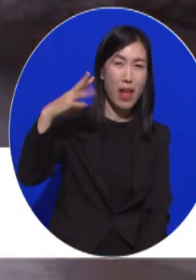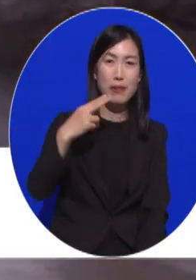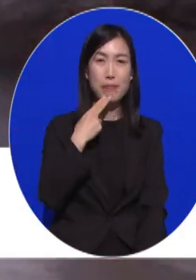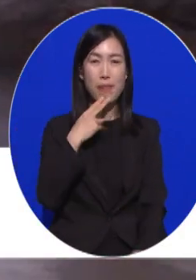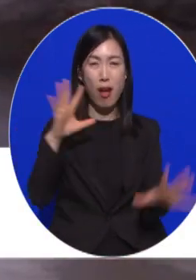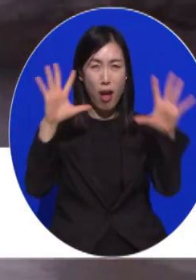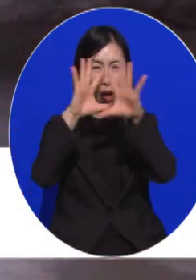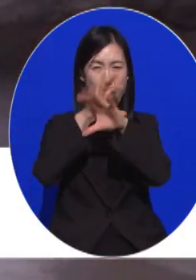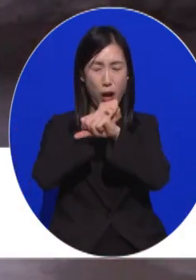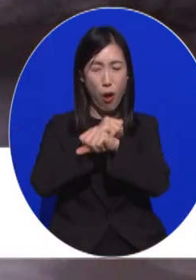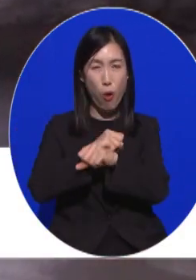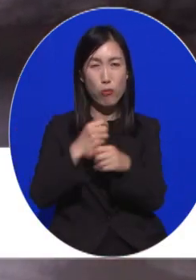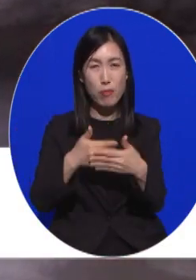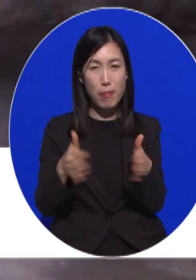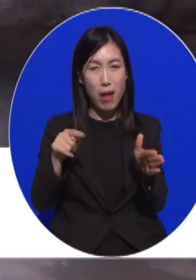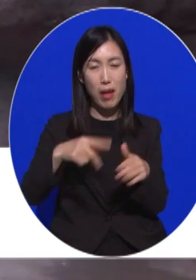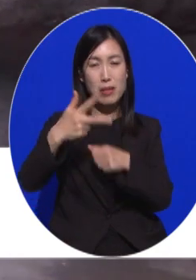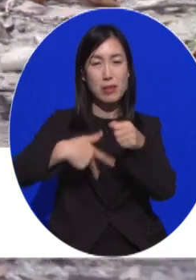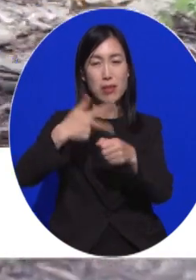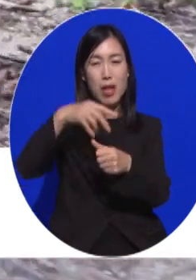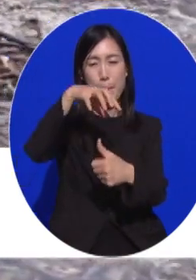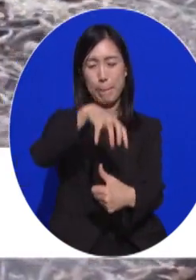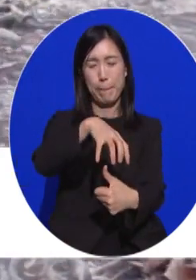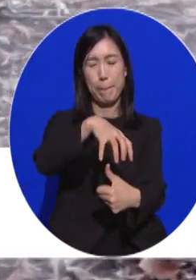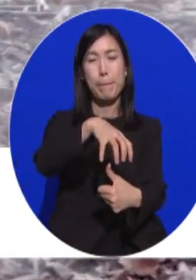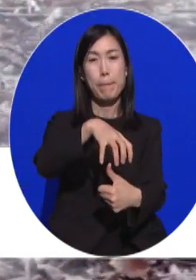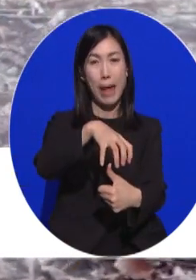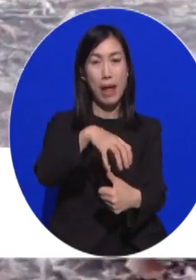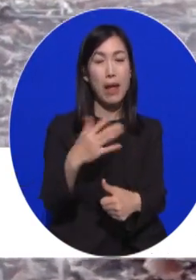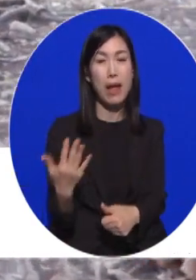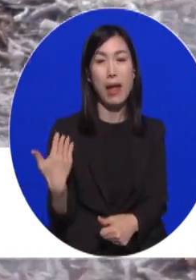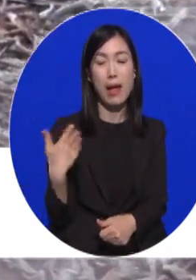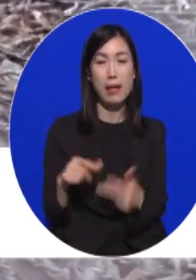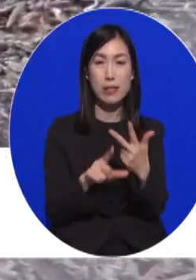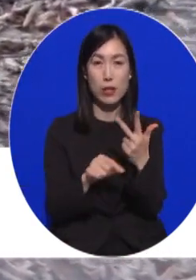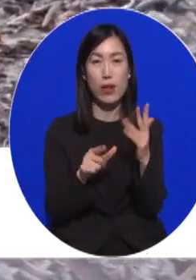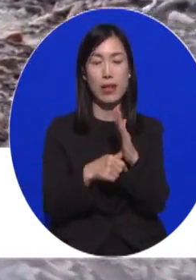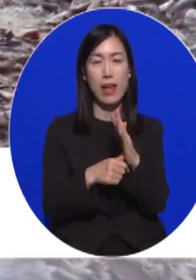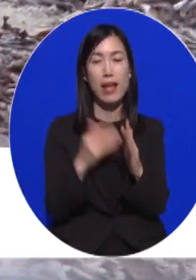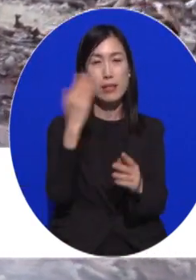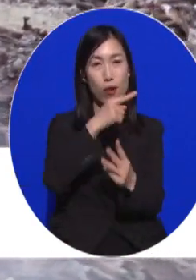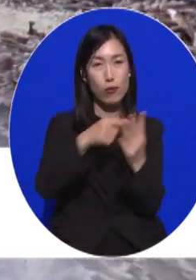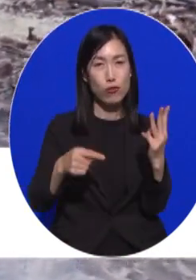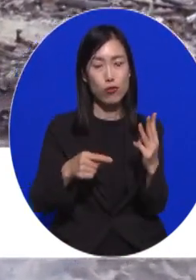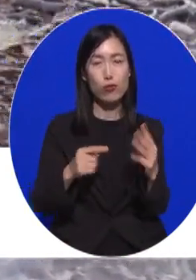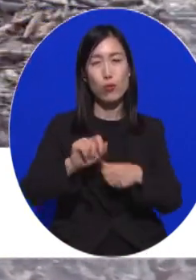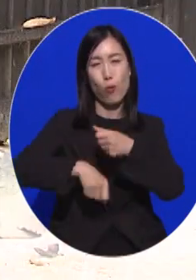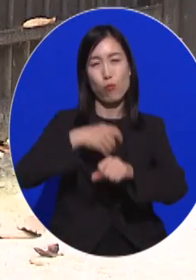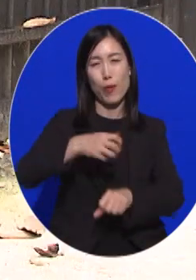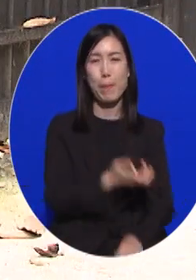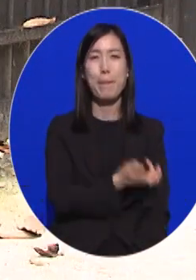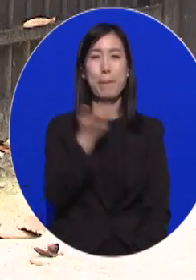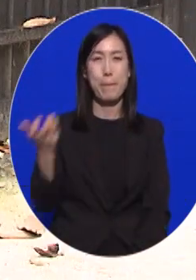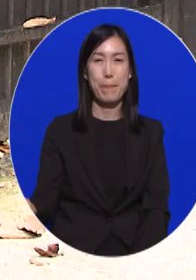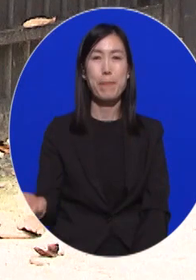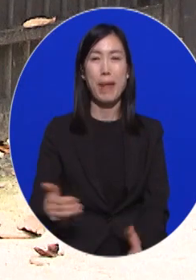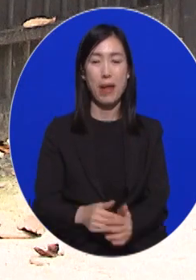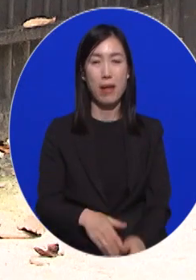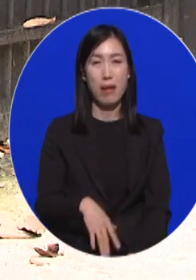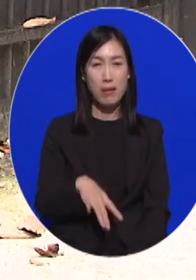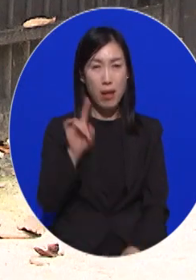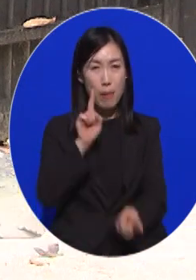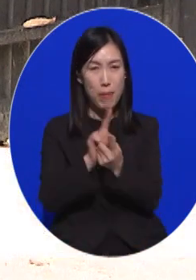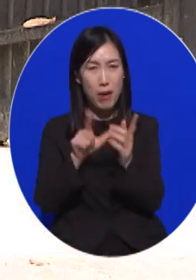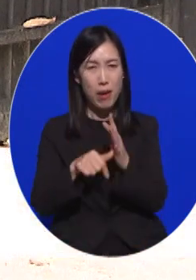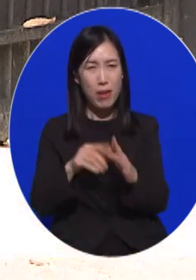않는 어두운 시멘트 방에서 7년을 혼자 살다가 지난 7월 청주 동물원으로 거처를 옮겼습니다 말라 있었고